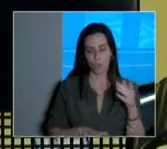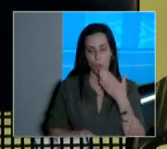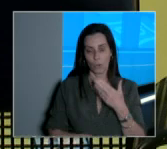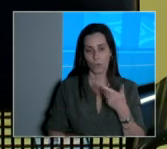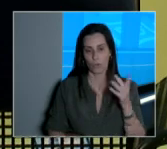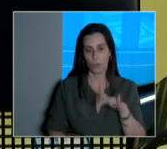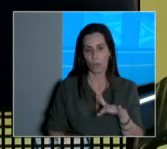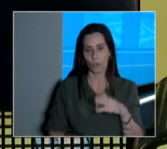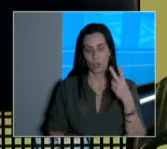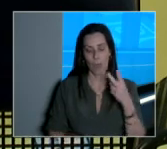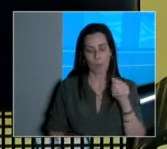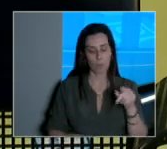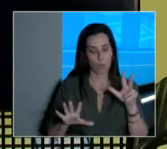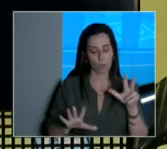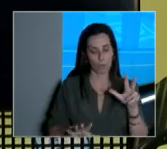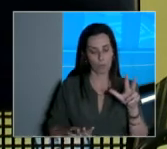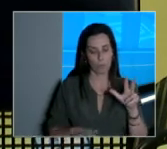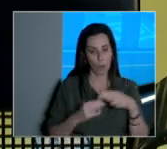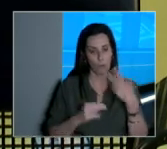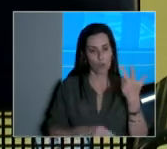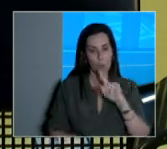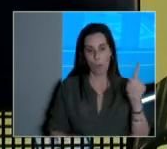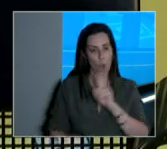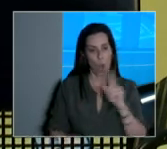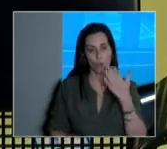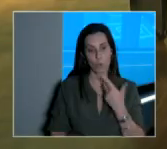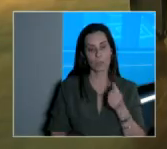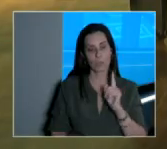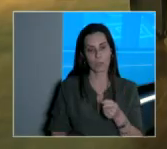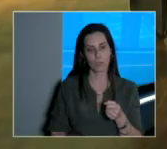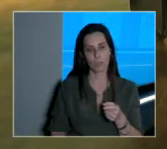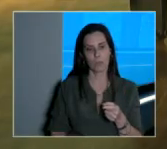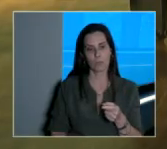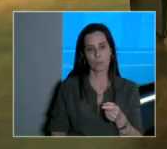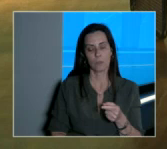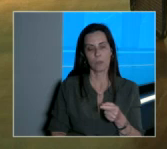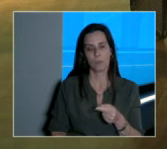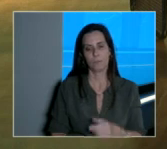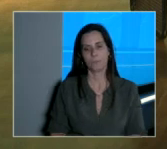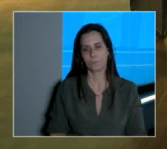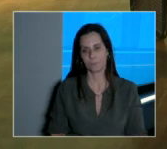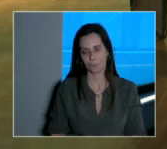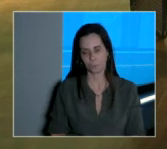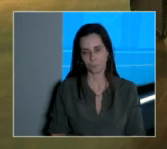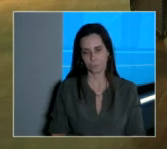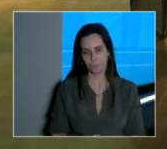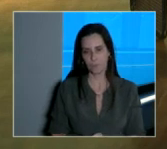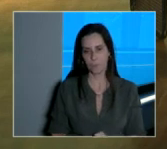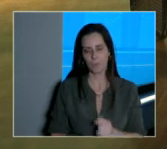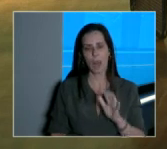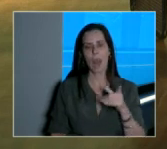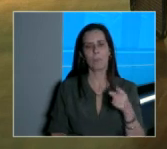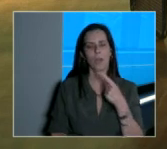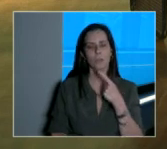יהודים, ועוד 2.8 מיליון הם לא יהודים, צריך שיש שירות שלכם, בחלק מהחלק של החזה. זה לא, למה